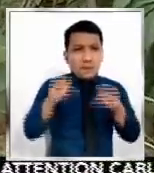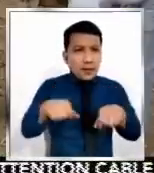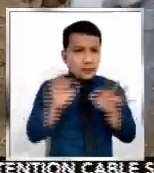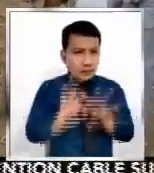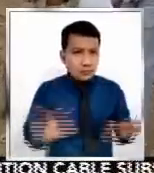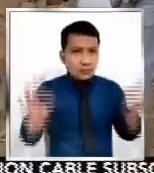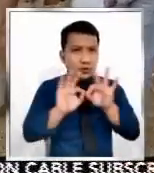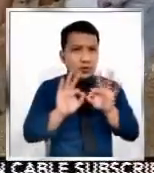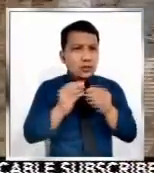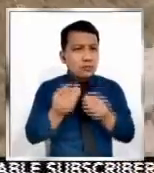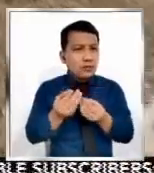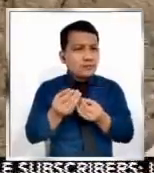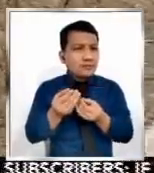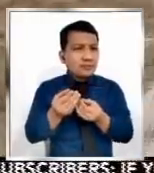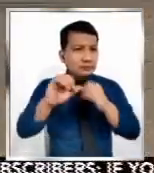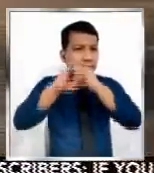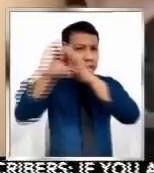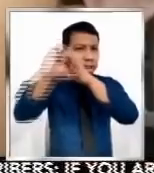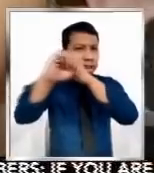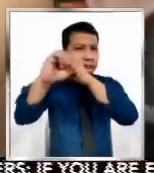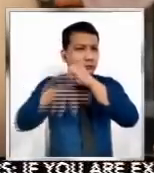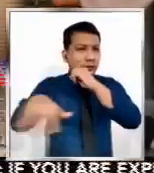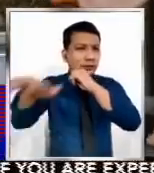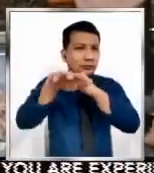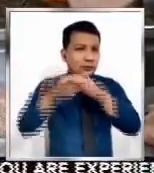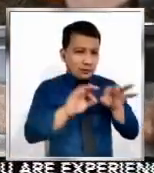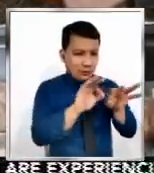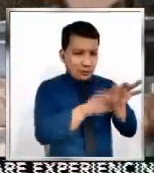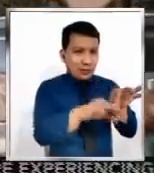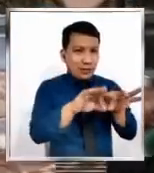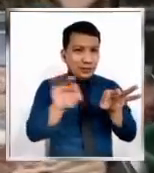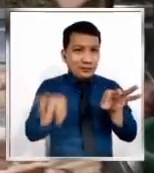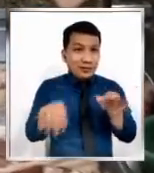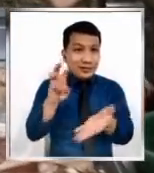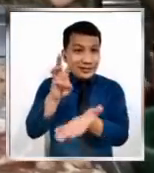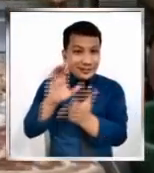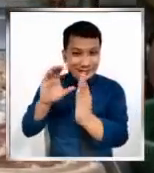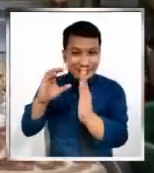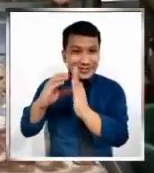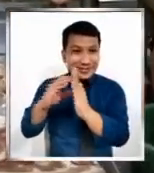campaign na para sa urban gardening. Bernadette Reyes, Nakatuto, 24 Oras.